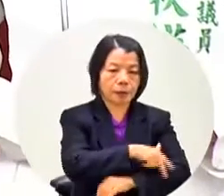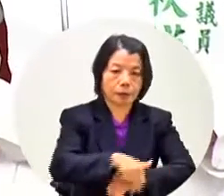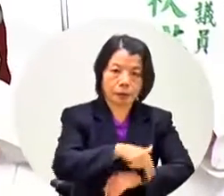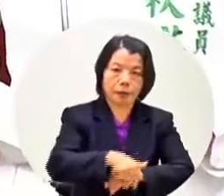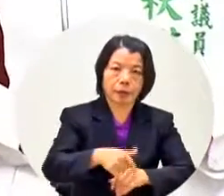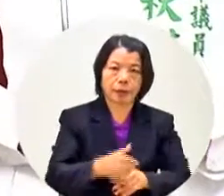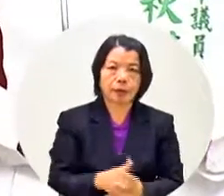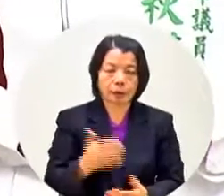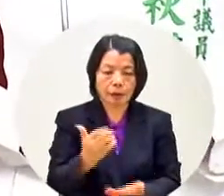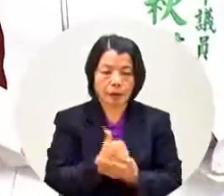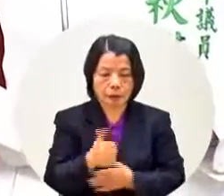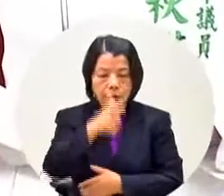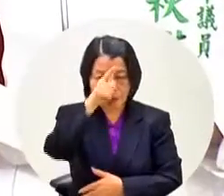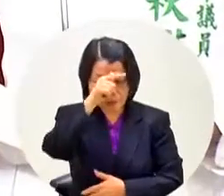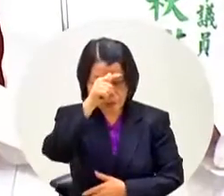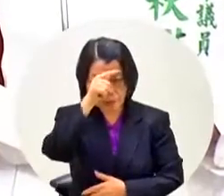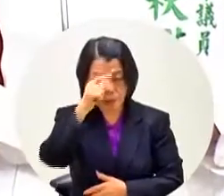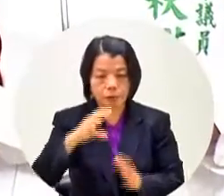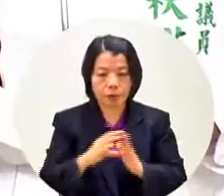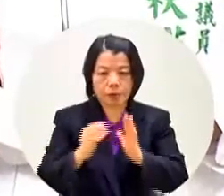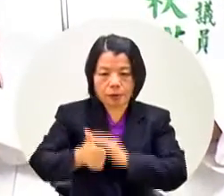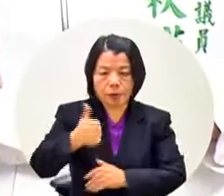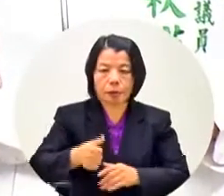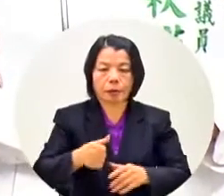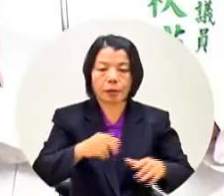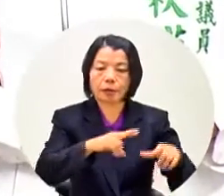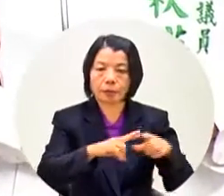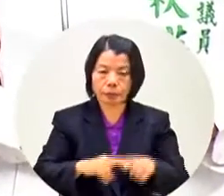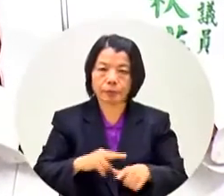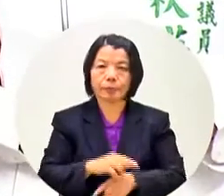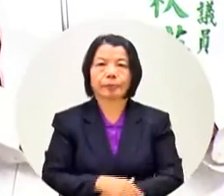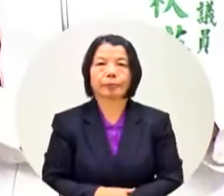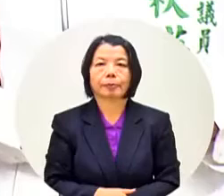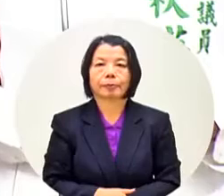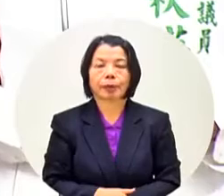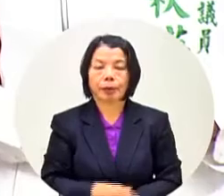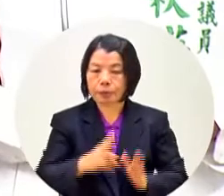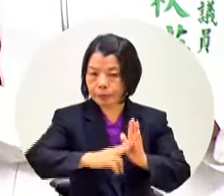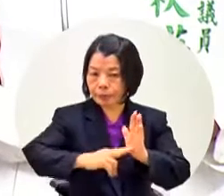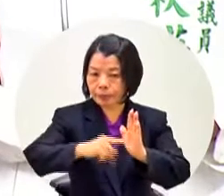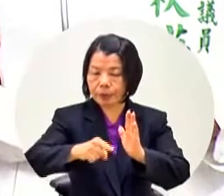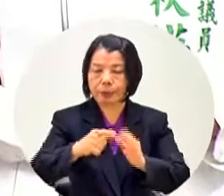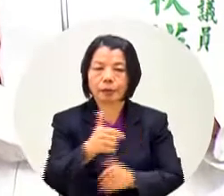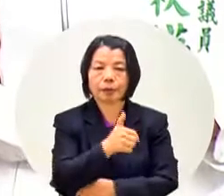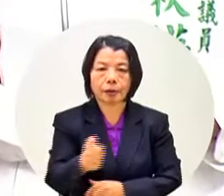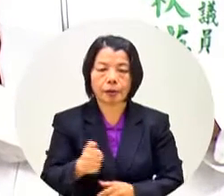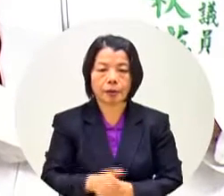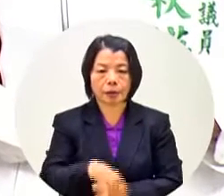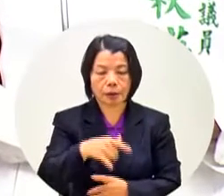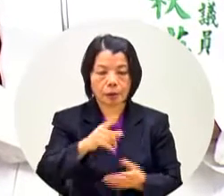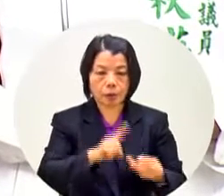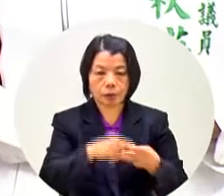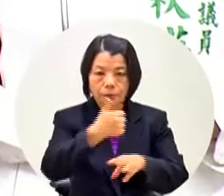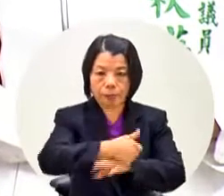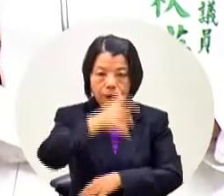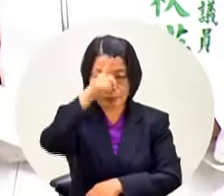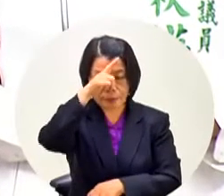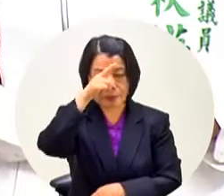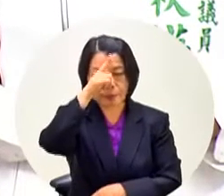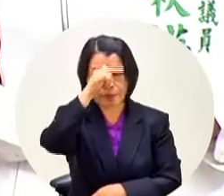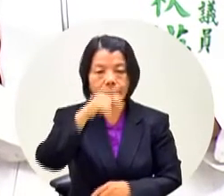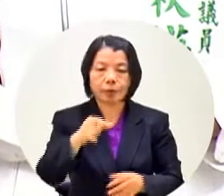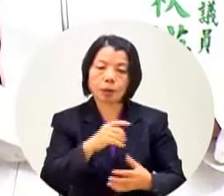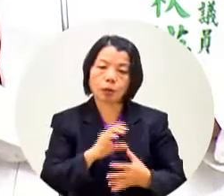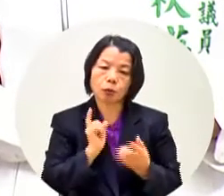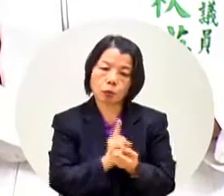让民众能够使用？那在这个部分，请问一下我们市长，可不可以？ 那个市长，请答